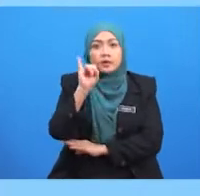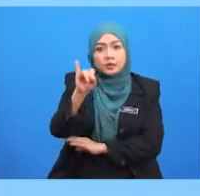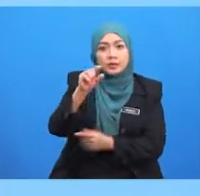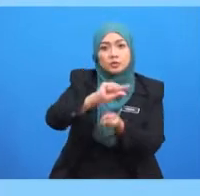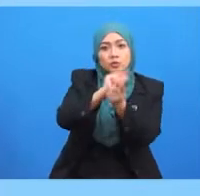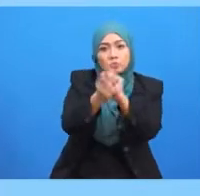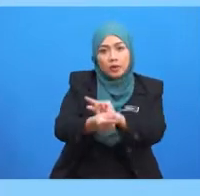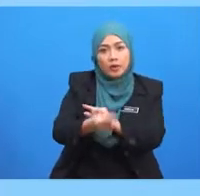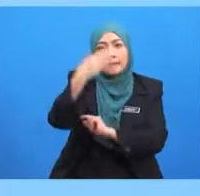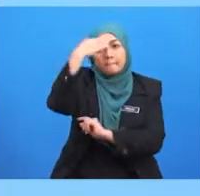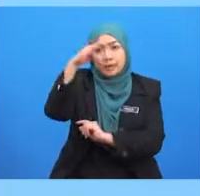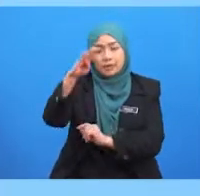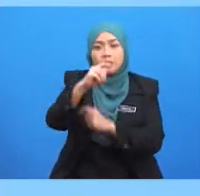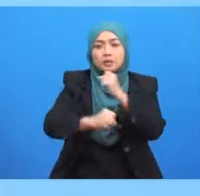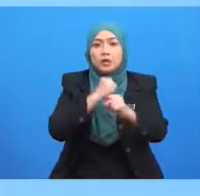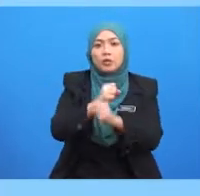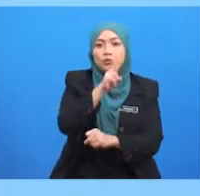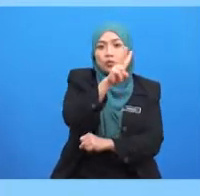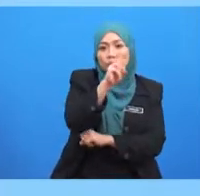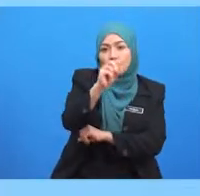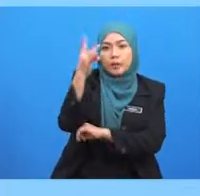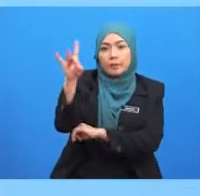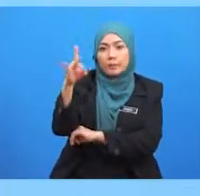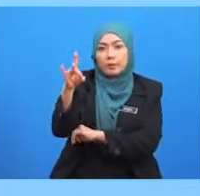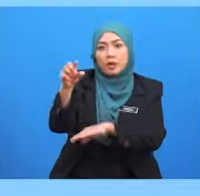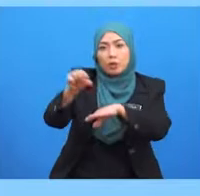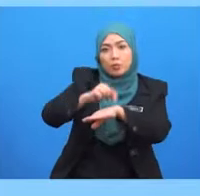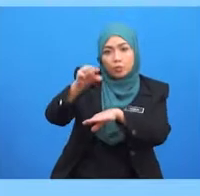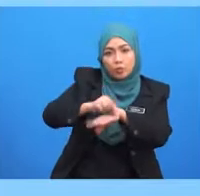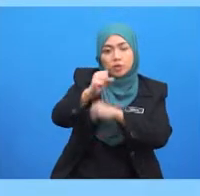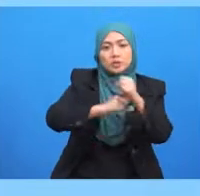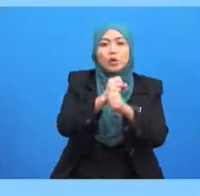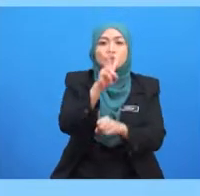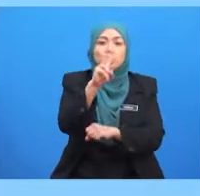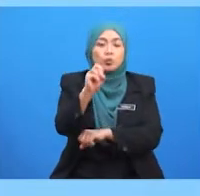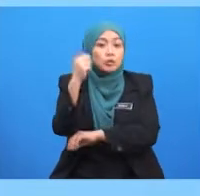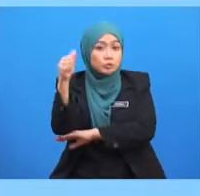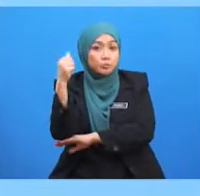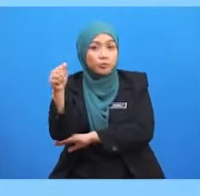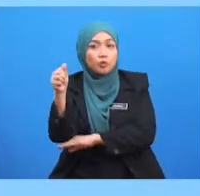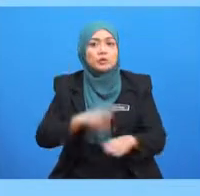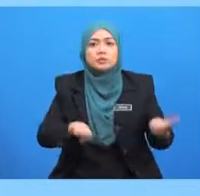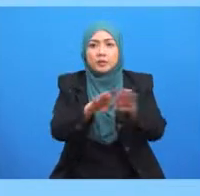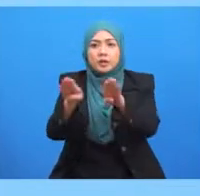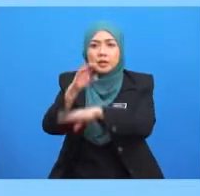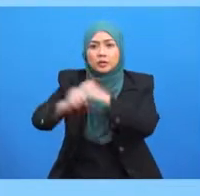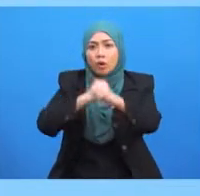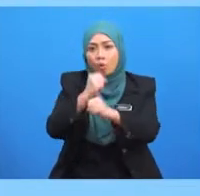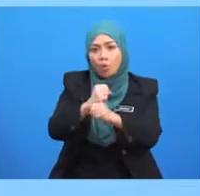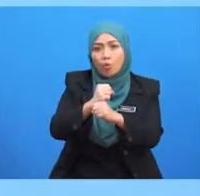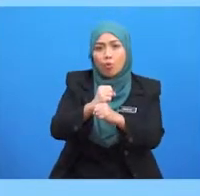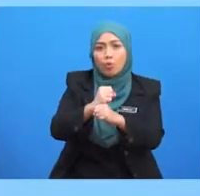tahun 2018 menggunakan tahun 2010 sebagai tahun asasnya